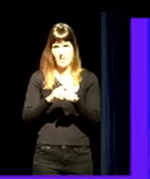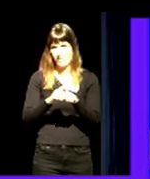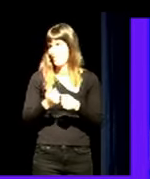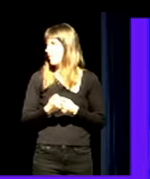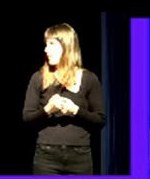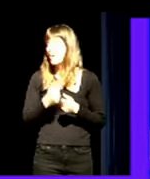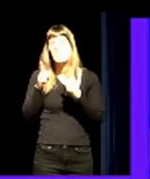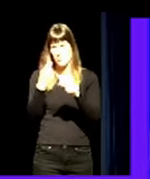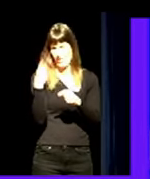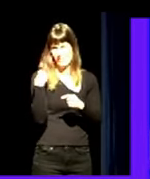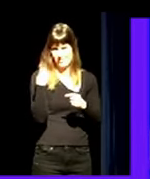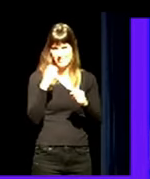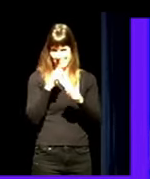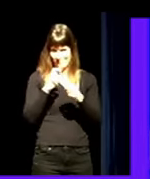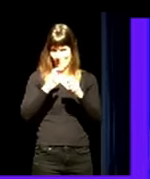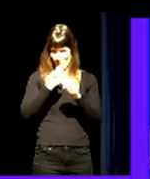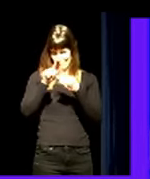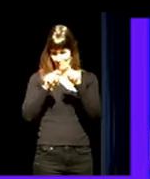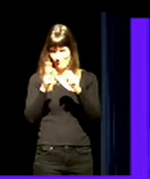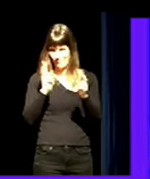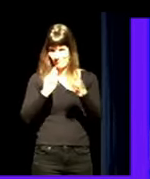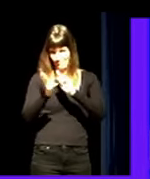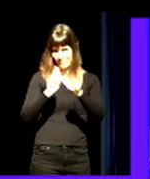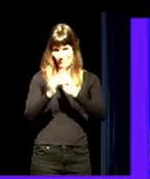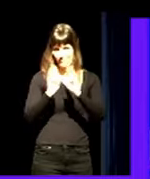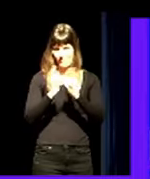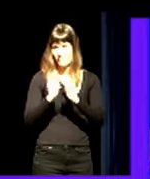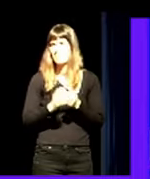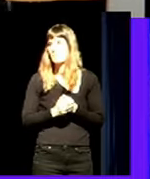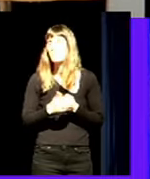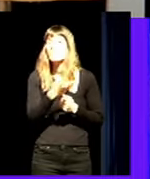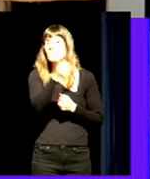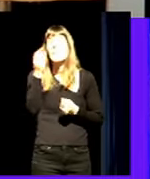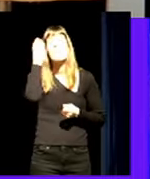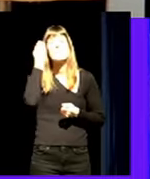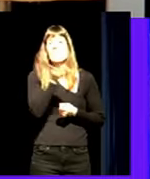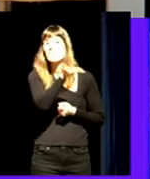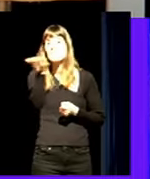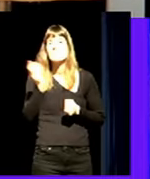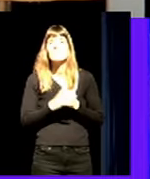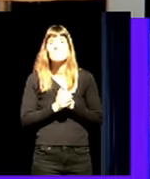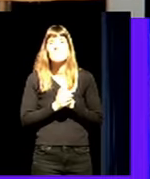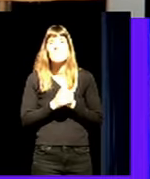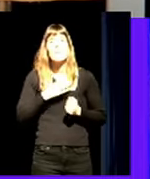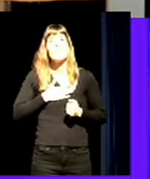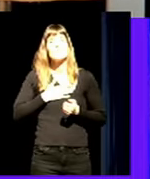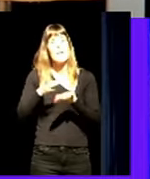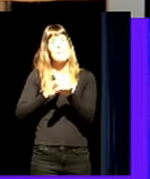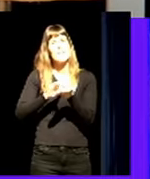Gero, plantekero edelantzaten dira, baina, zuek uste dozu, horrek eta nera behar ongizate digital bat